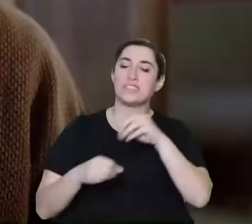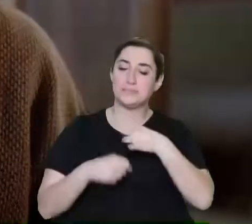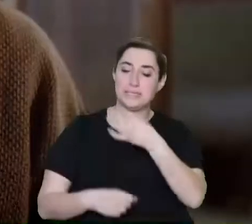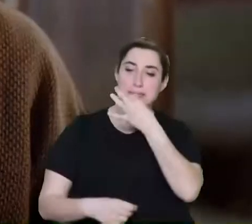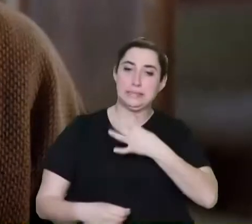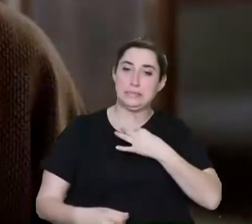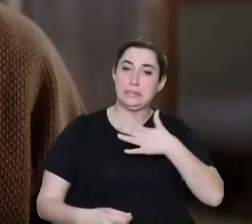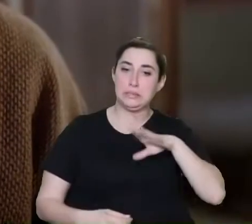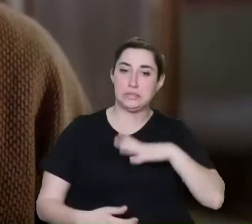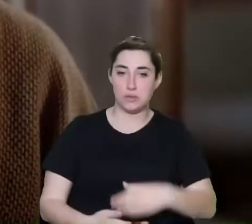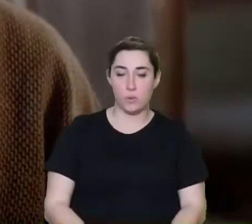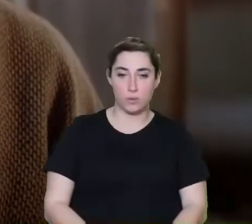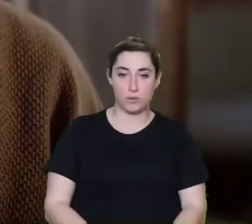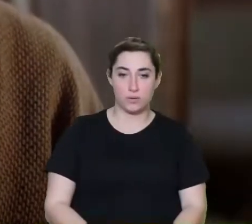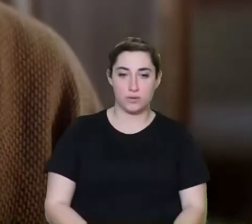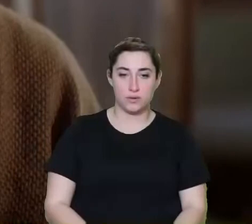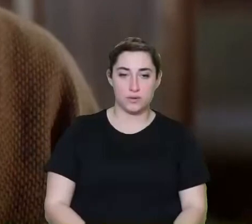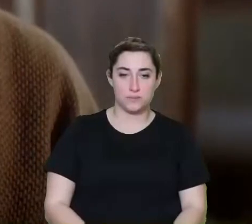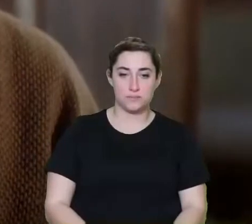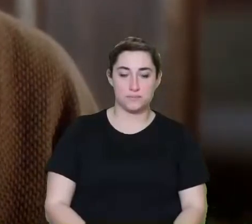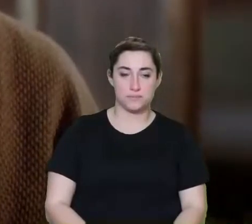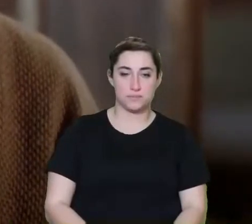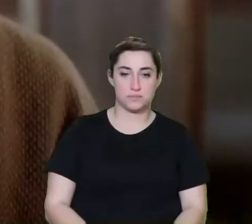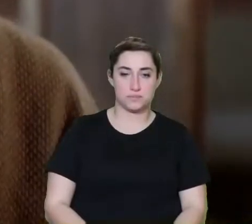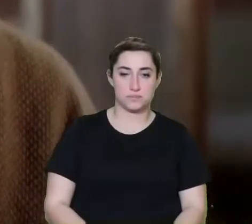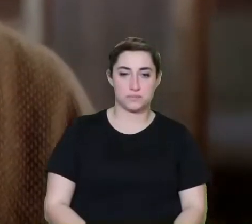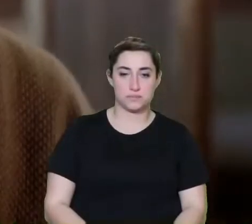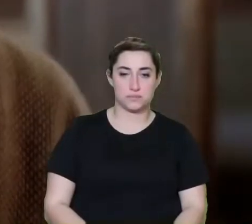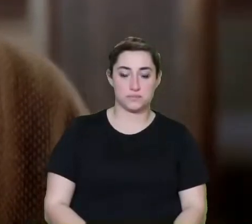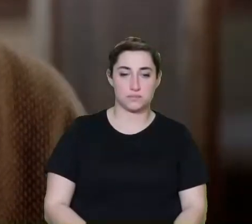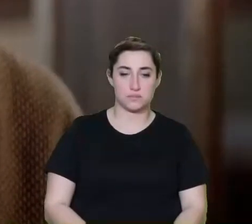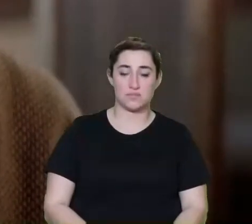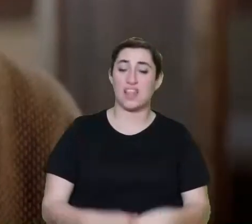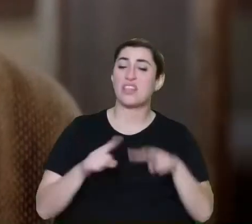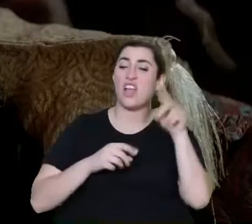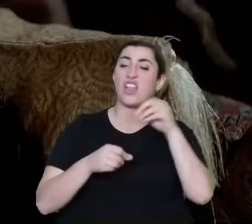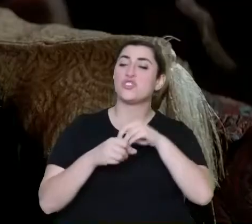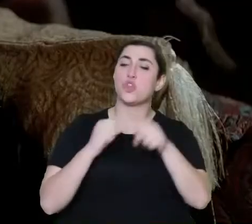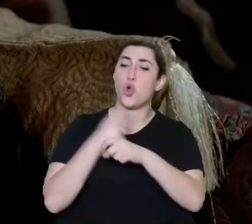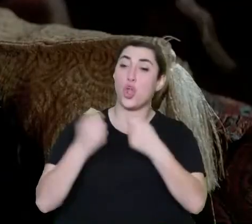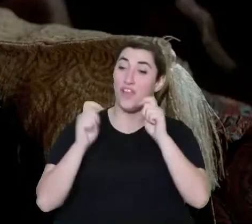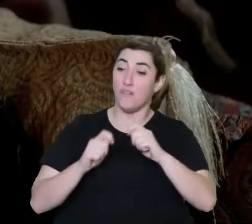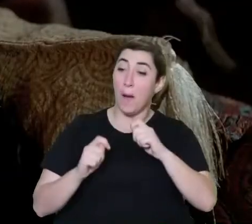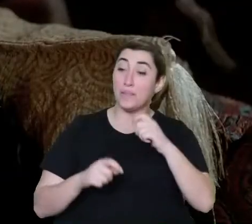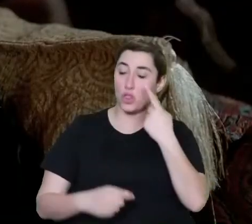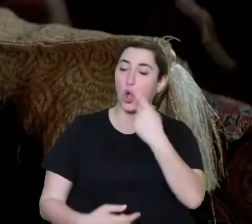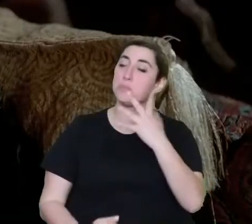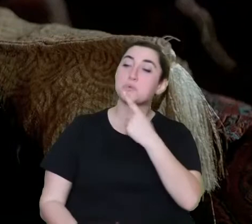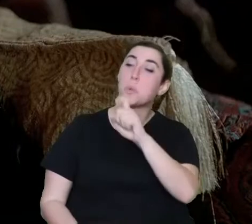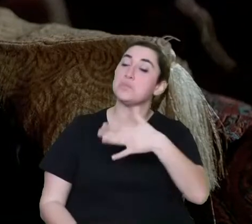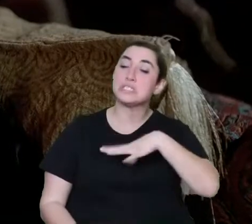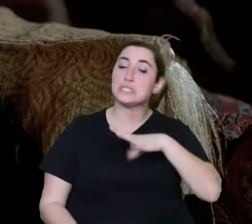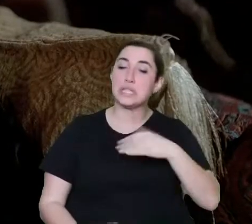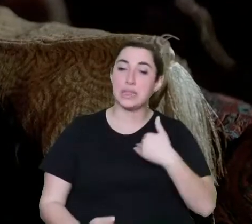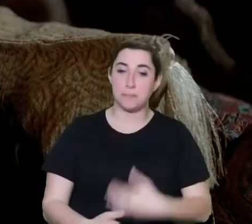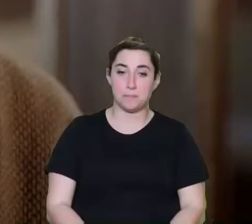izin istemektedir. Nallıhan'da vazife yaptığını görünce Hele bir soralım